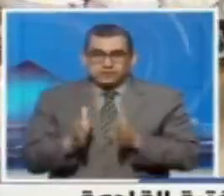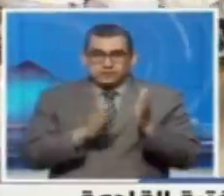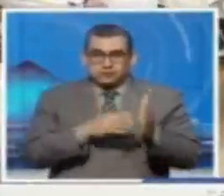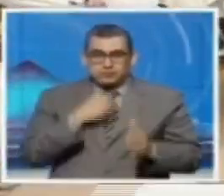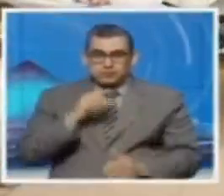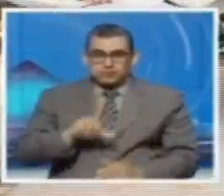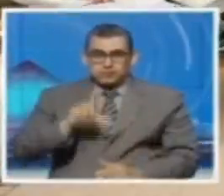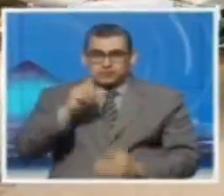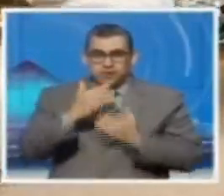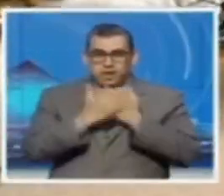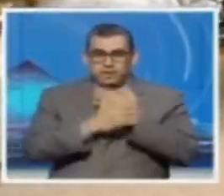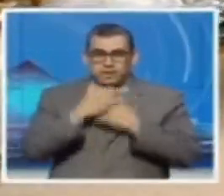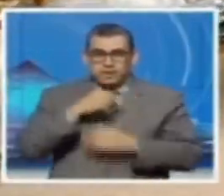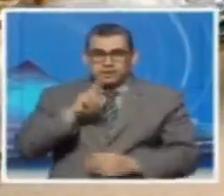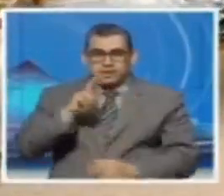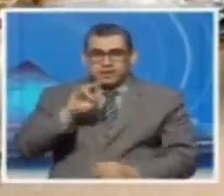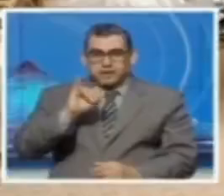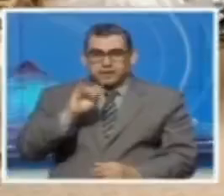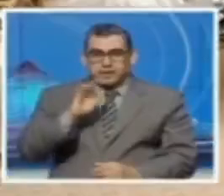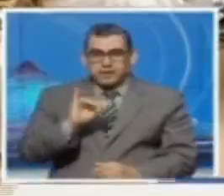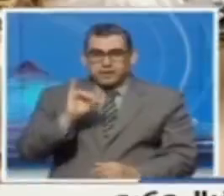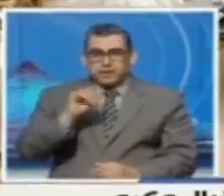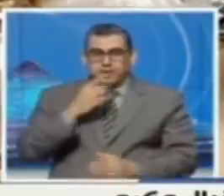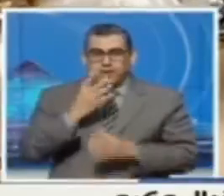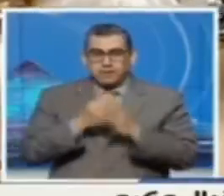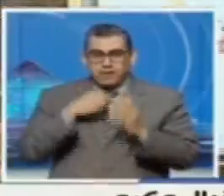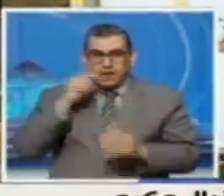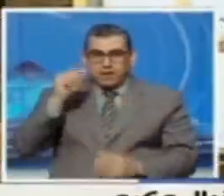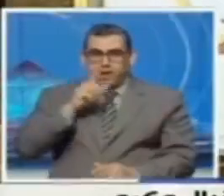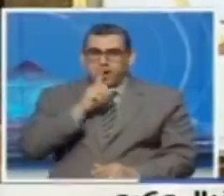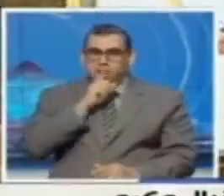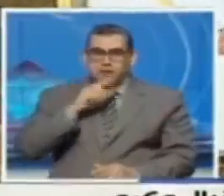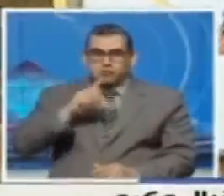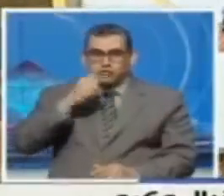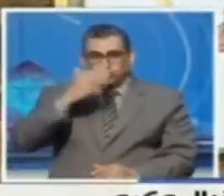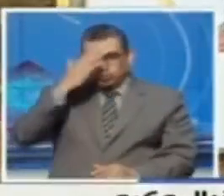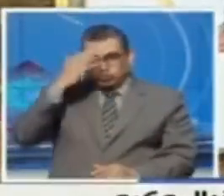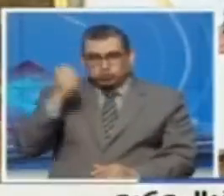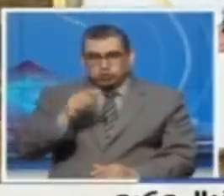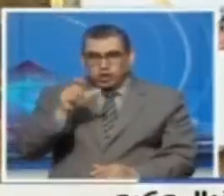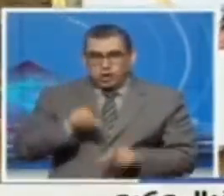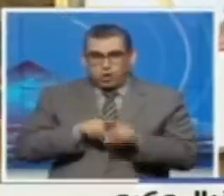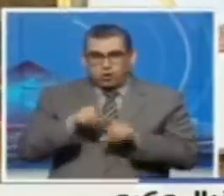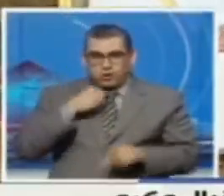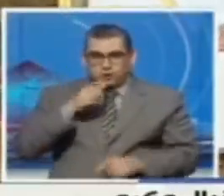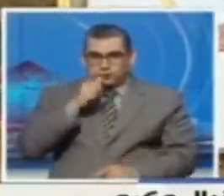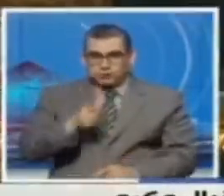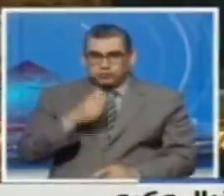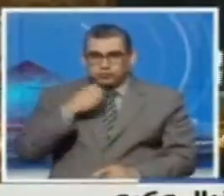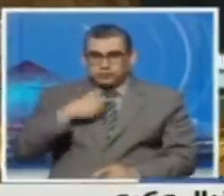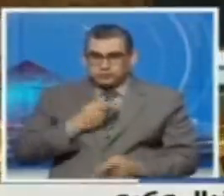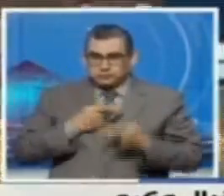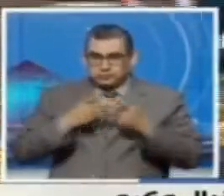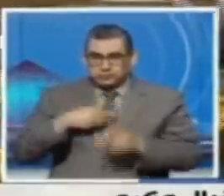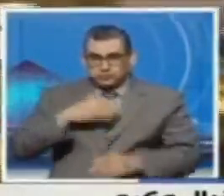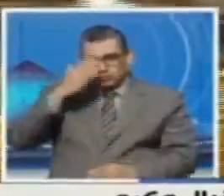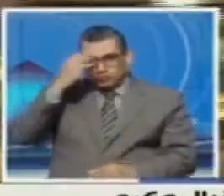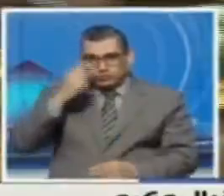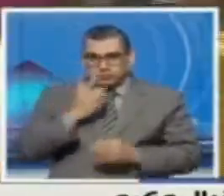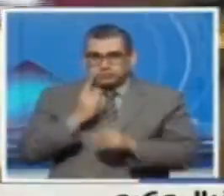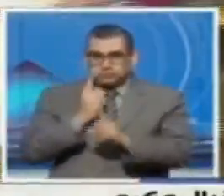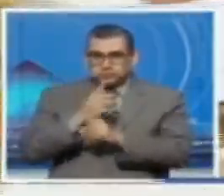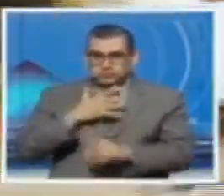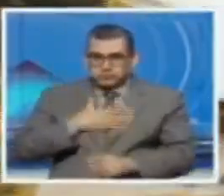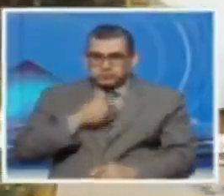تقدم سمو الأمير تميم بن حمد بالشكر لأخيه السيد الرئيس على حسن الاستقبال وكرم الضيافة، متقدما بالتهنئة